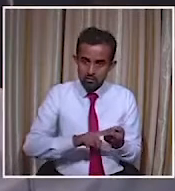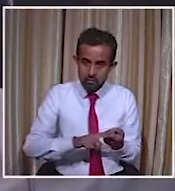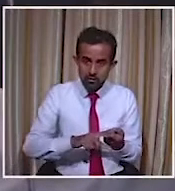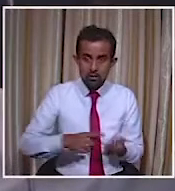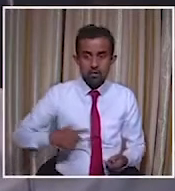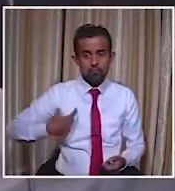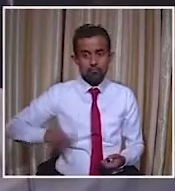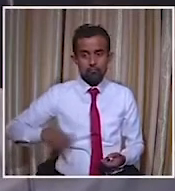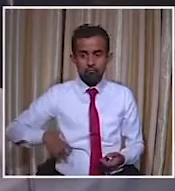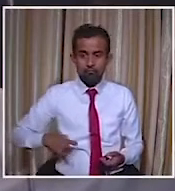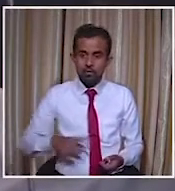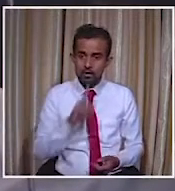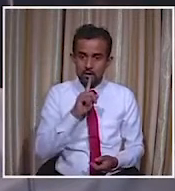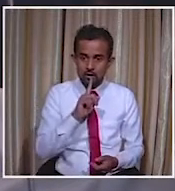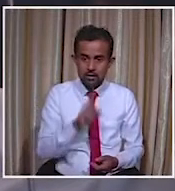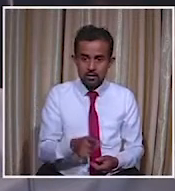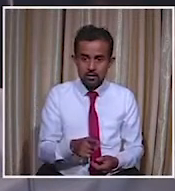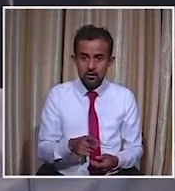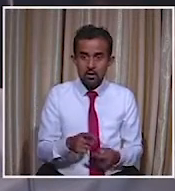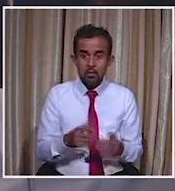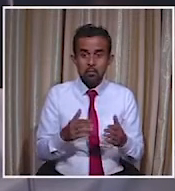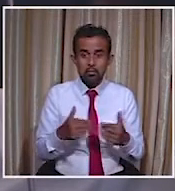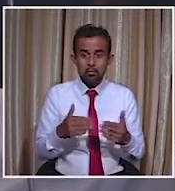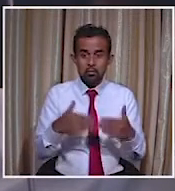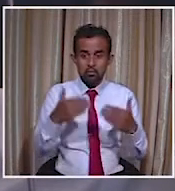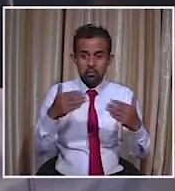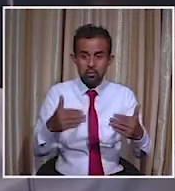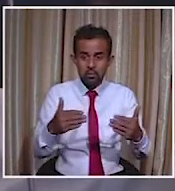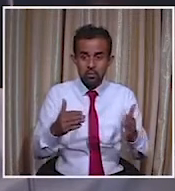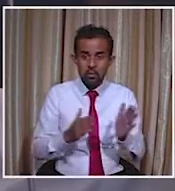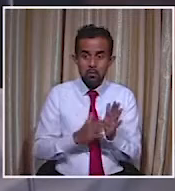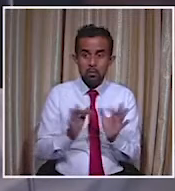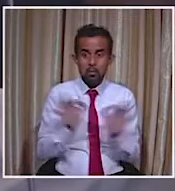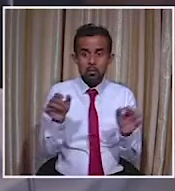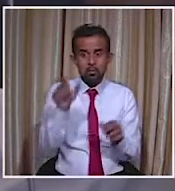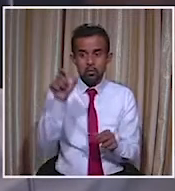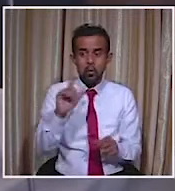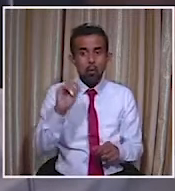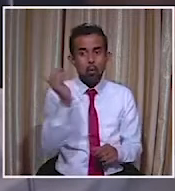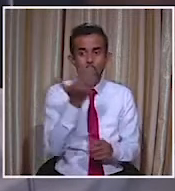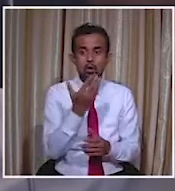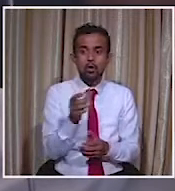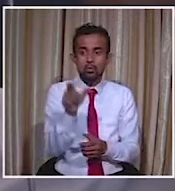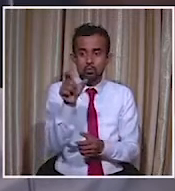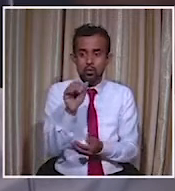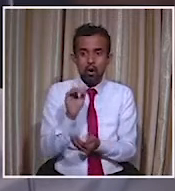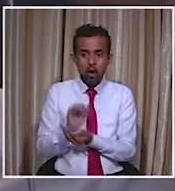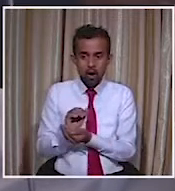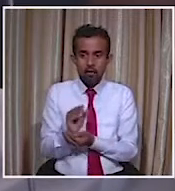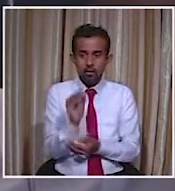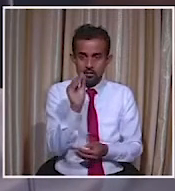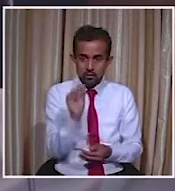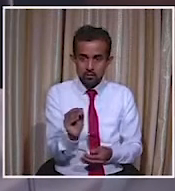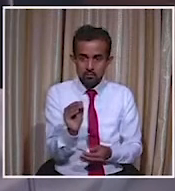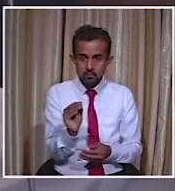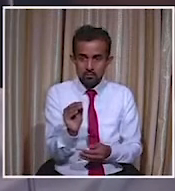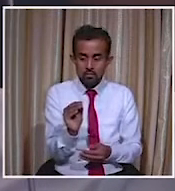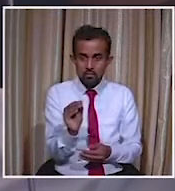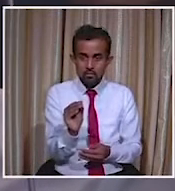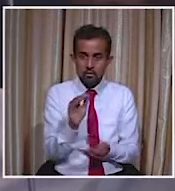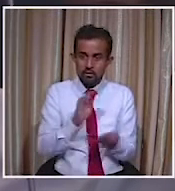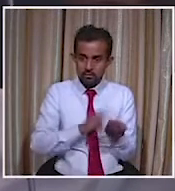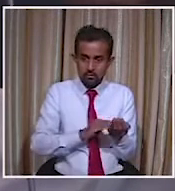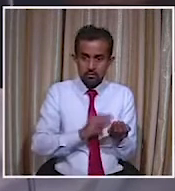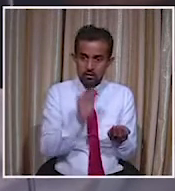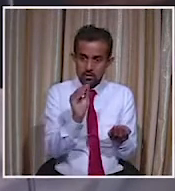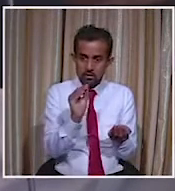ස්මාර්ට්ෆෝන් එකක් කියන්නේ තව දුරටත් මාධ්‍යකරුවෙක් නෙවෙයි ඕන පුද්ගලයෙක් අතේ තියෙනවා නම් ඒ ඒ උපකරණය. ඒ වගේම